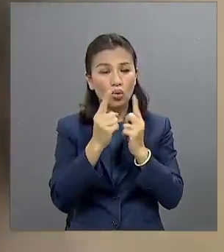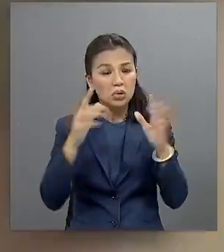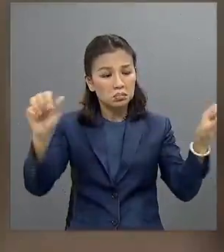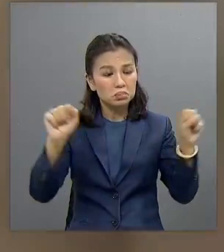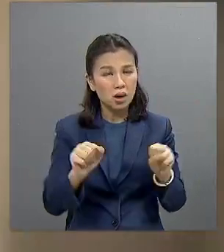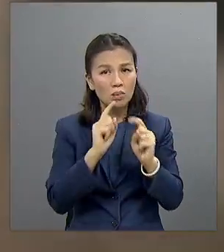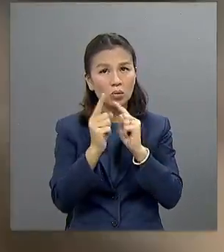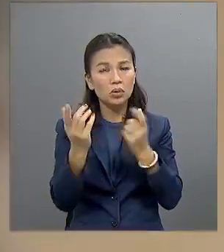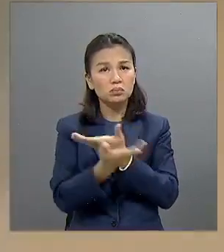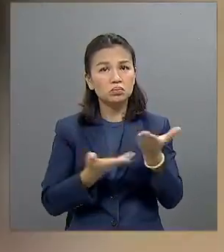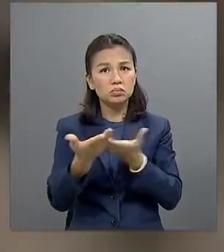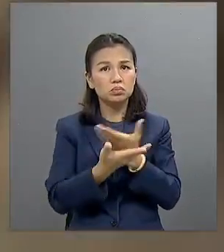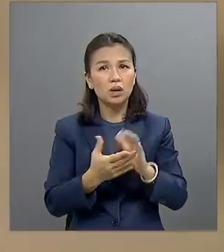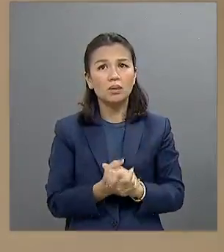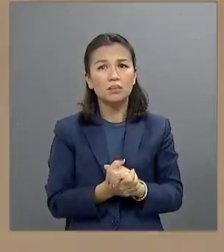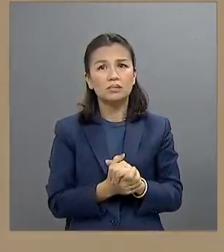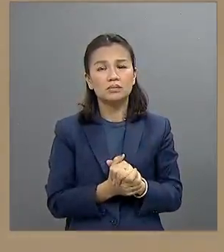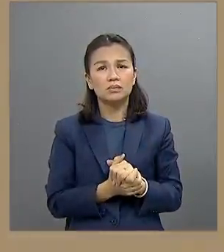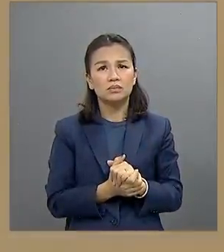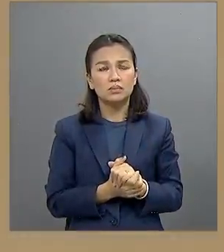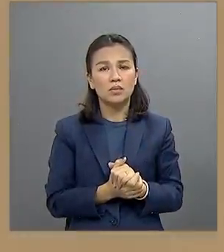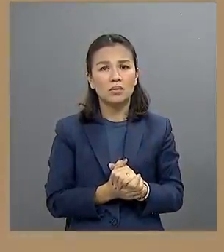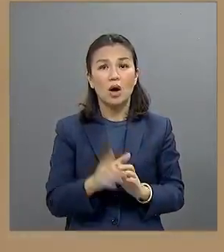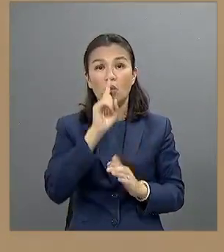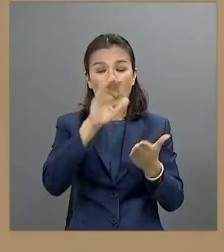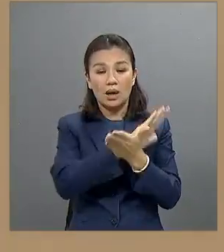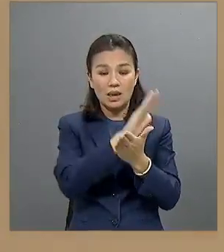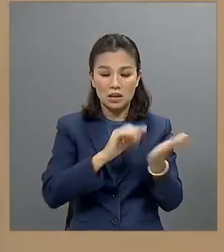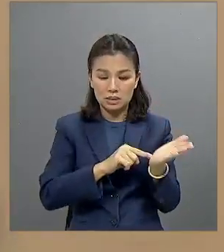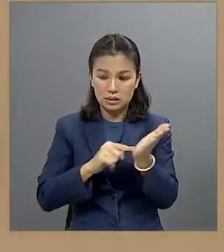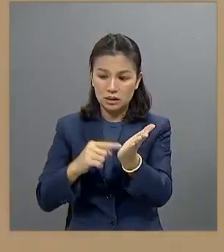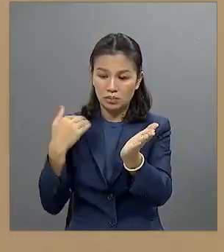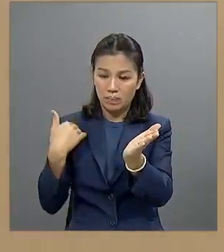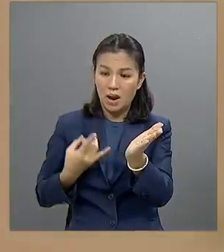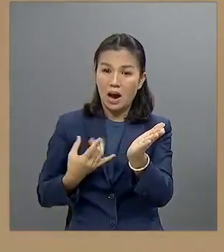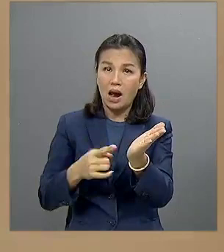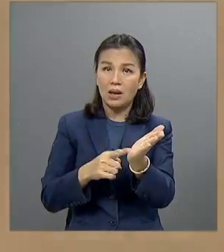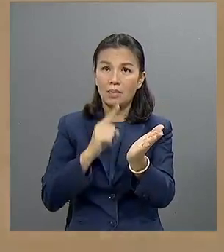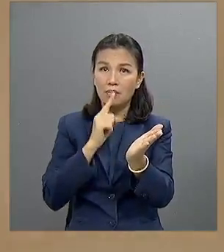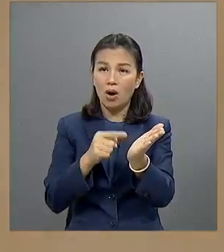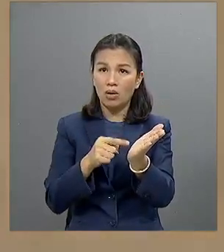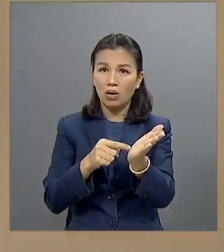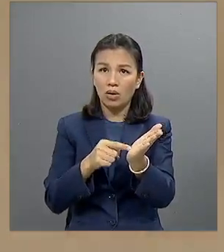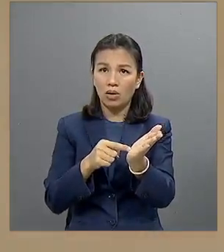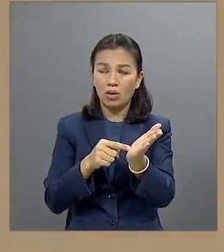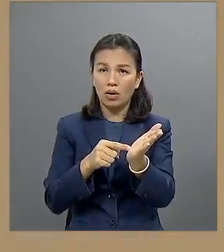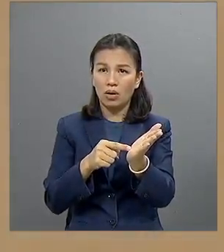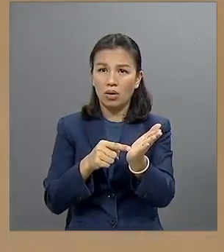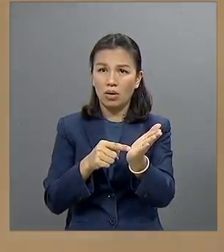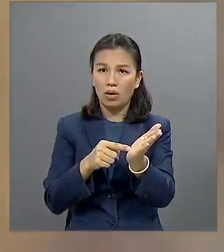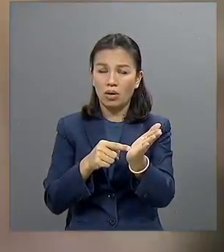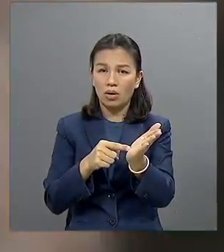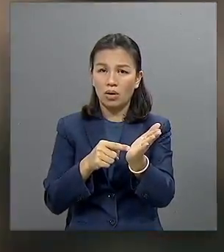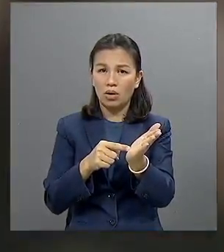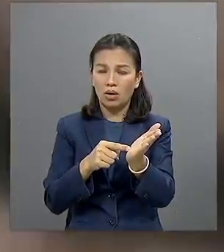น ึงก็คือรอร้อยเวรแล้วก็ผมก็เอาเอกสารไปยื่นว่าผมมีอะไรบ้าง ถ้าเราไม่อยากประทานรีบเรียกอะไรมาก็เราก็ยุติการมี